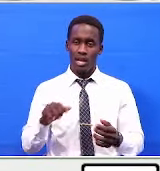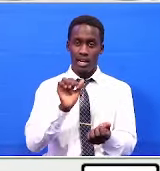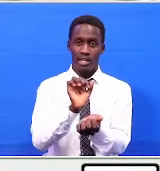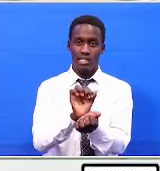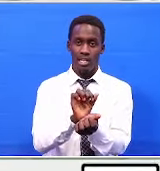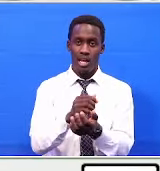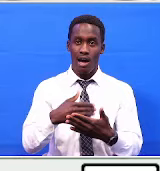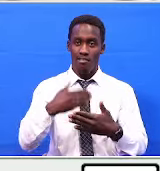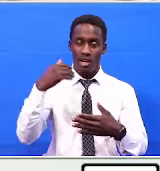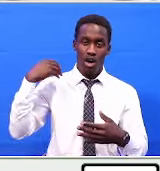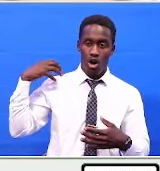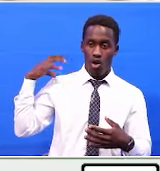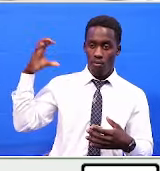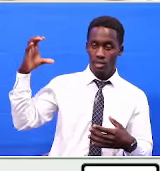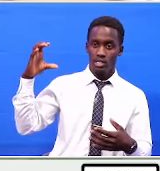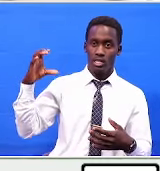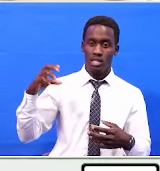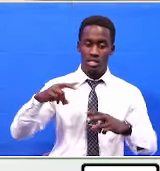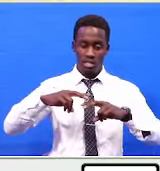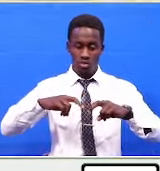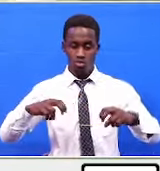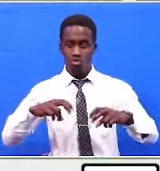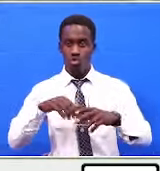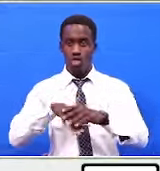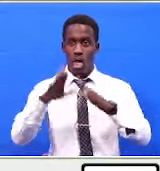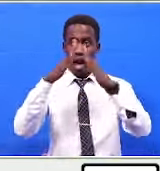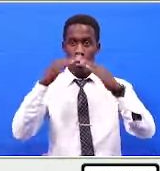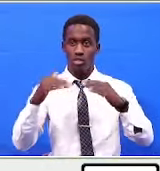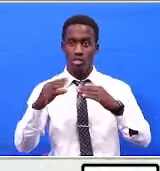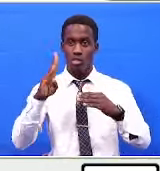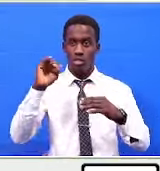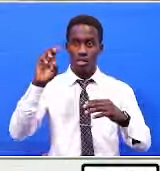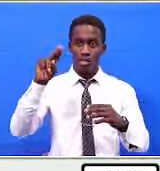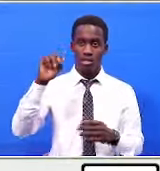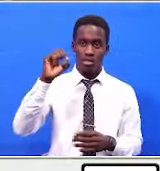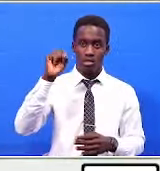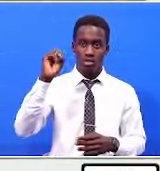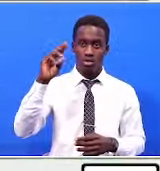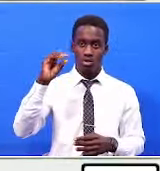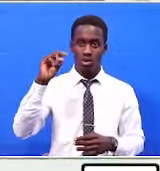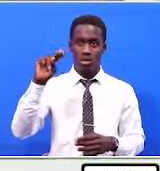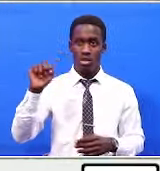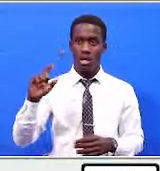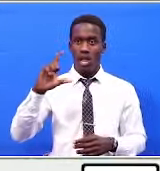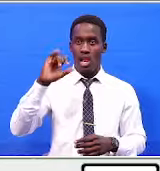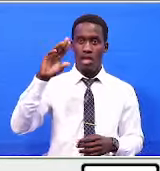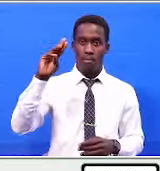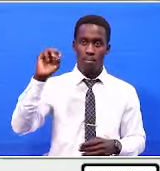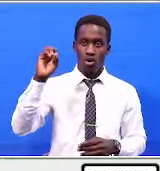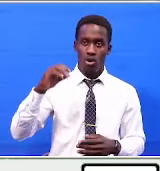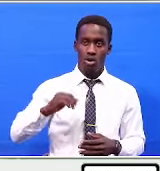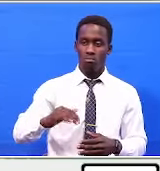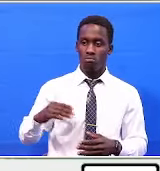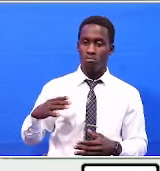hao kuendesha msako mkali nyumbani kwake jijini Nairobi. Benson Limo, the senior